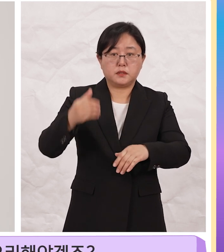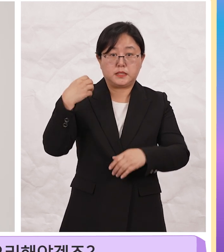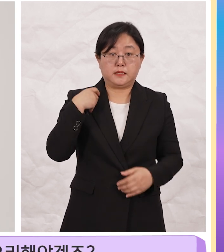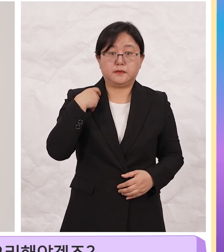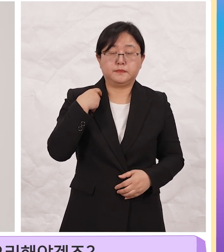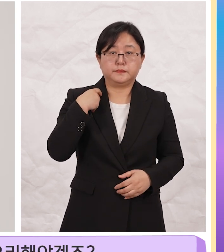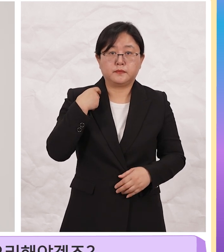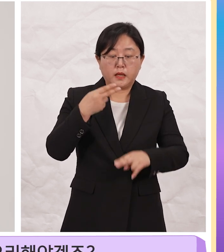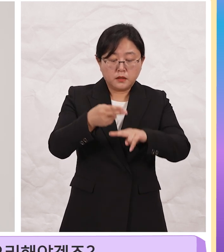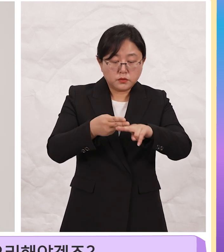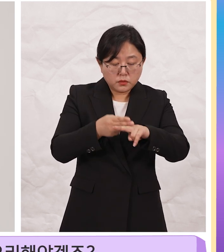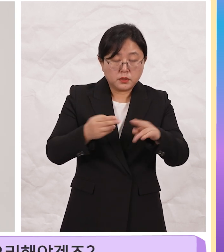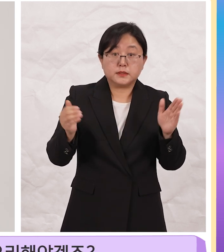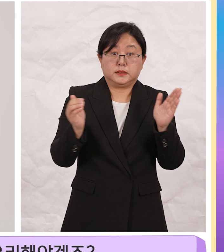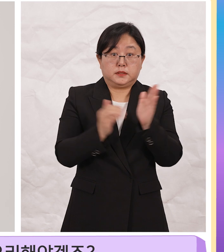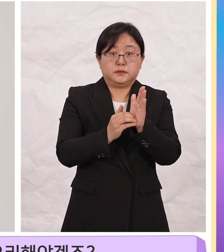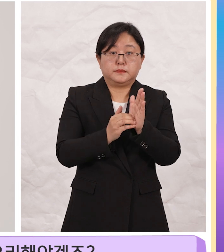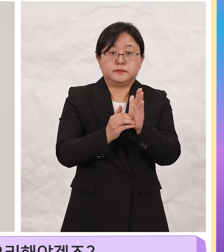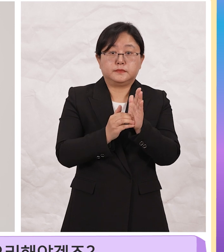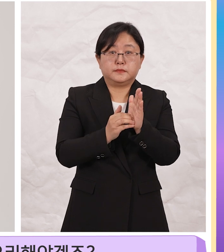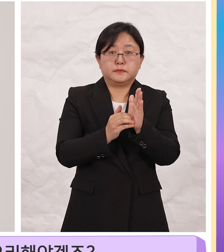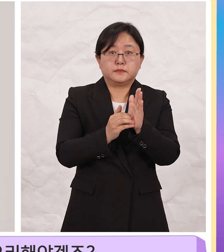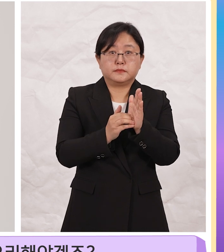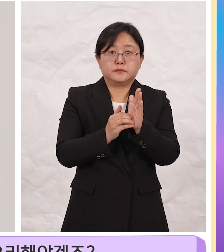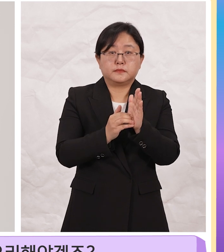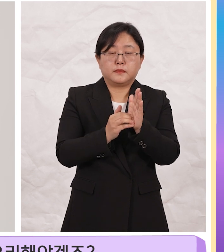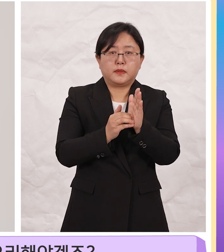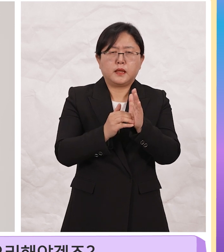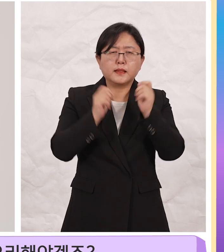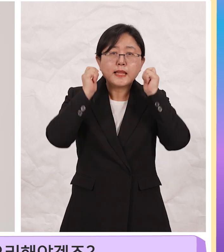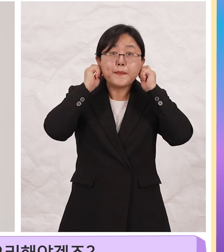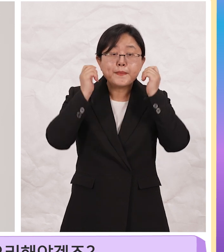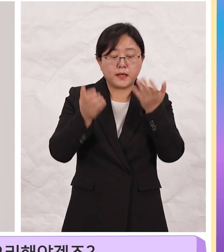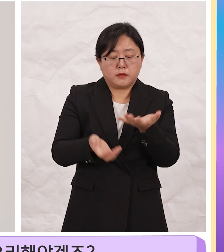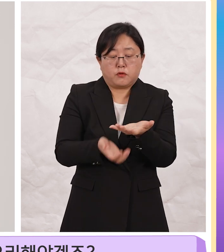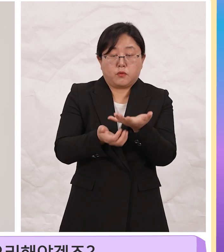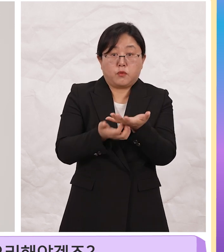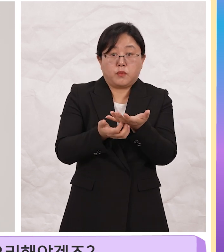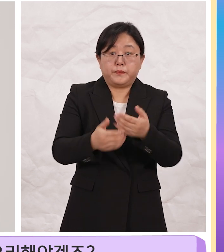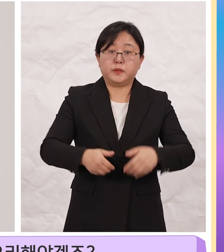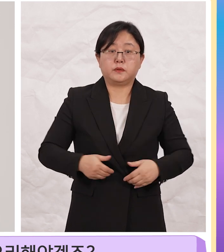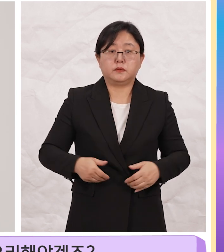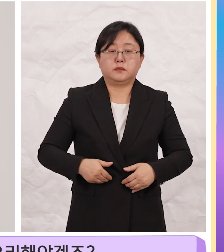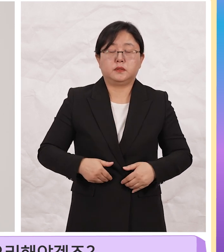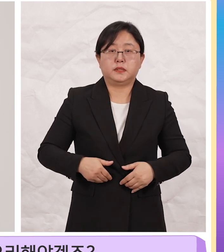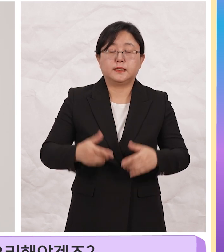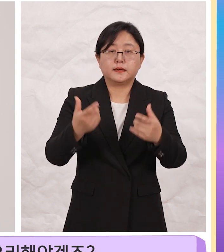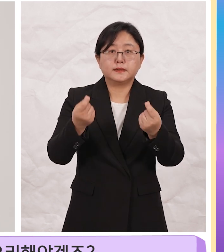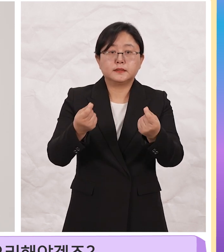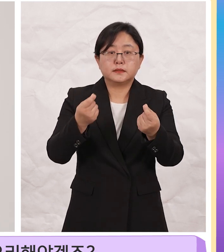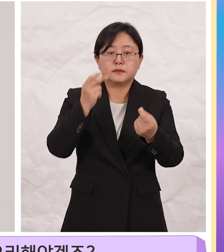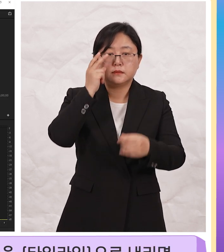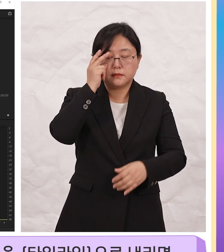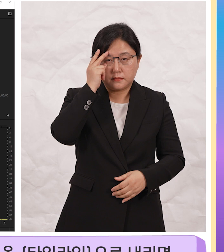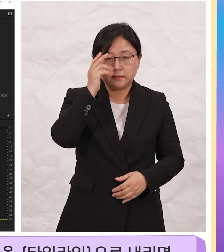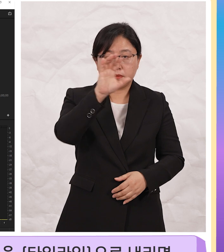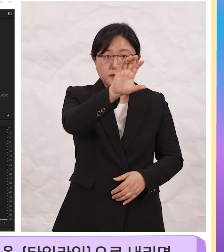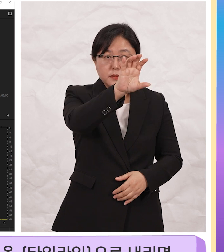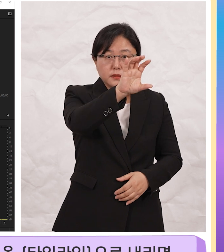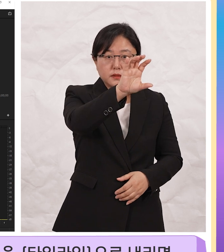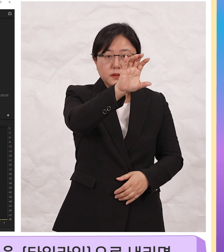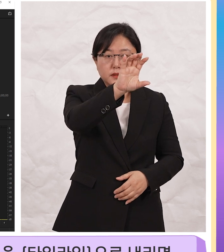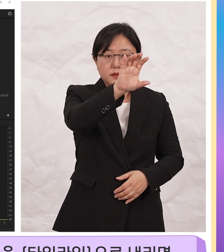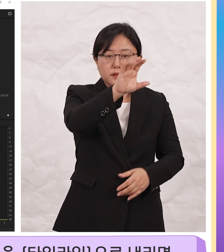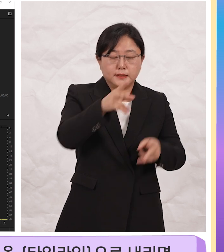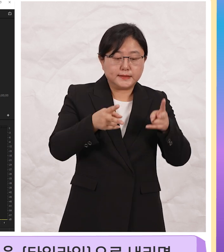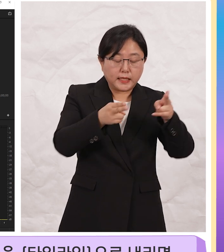합니다. 그리고 재료가 다 손질이 됐다면 냄비에 넣고 요리를 해야 되겠죠. 이런 식으로 소스